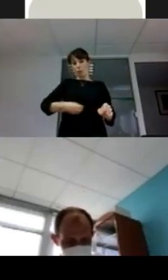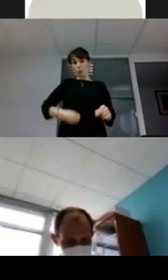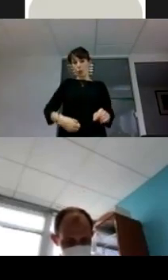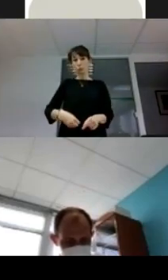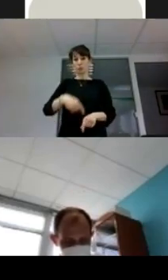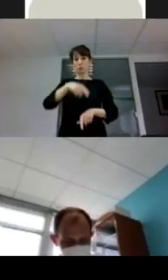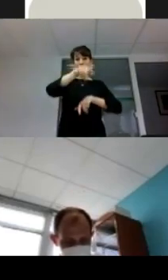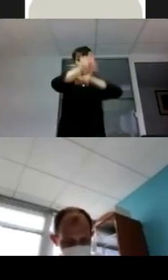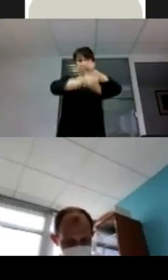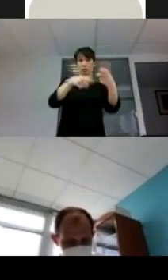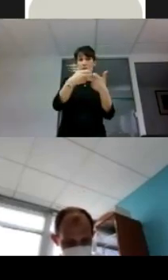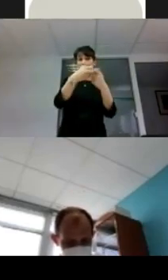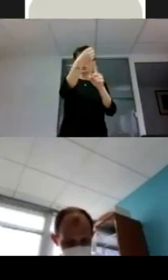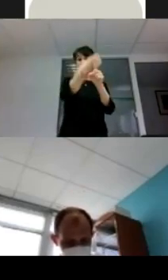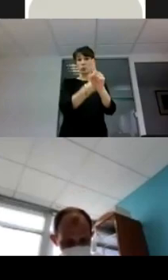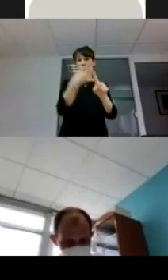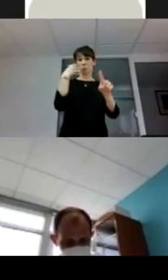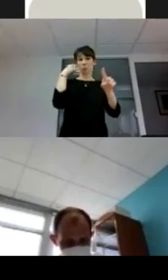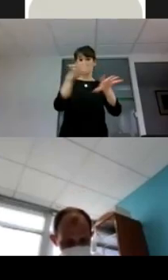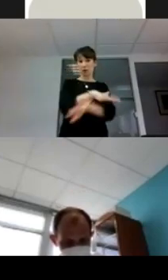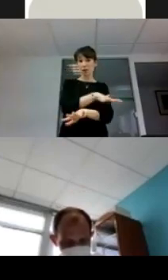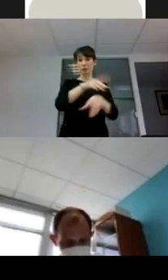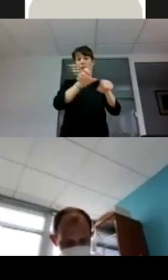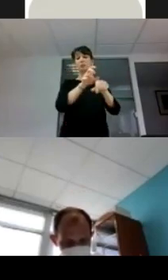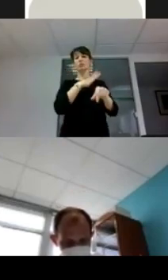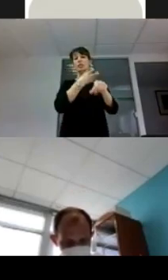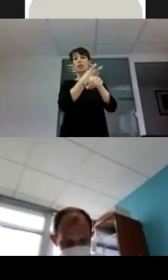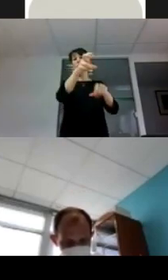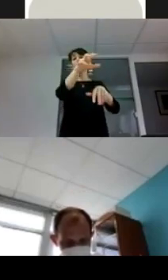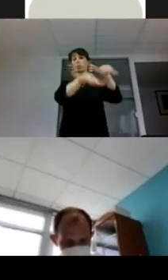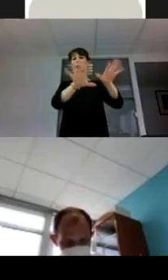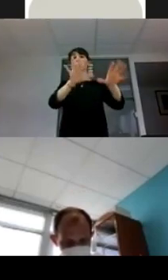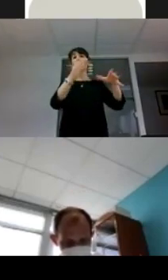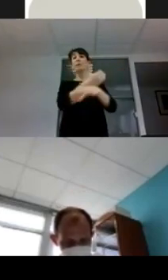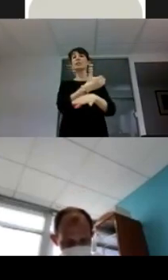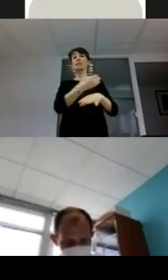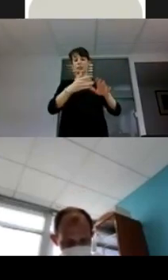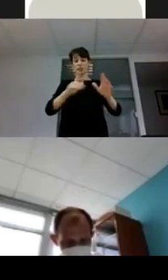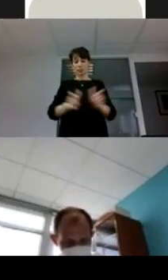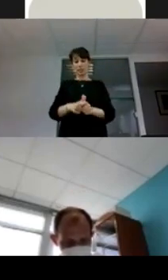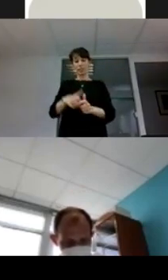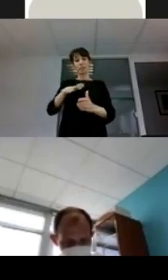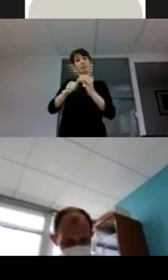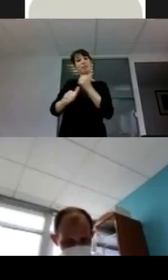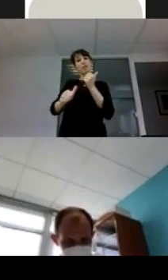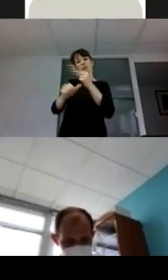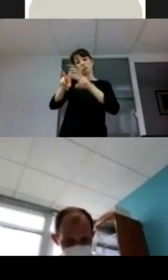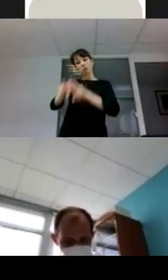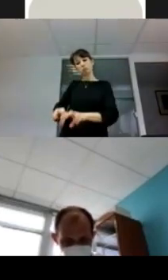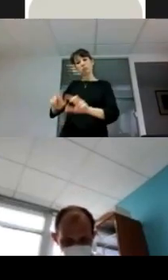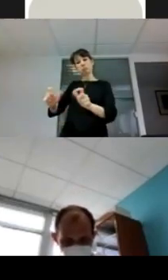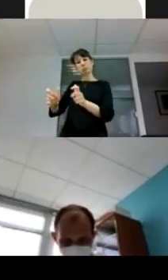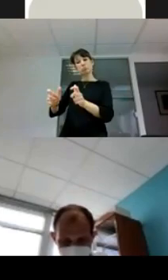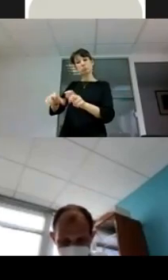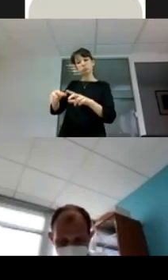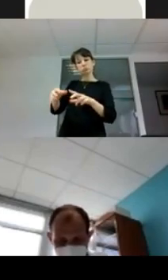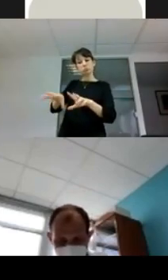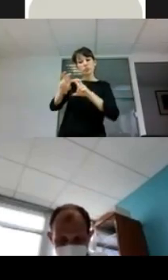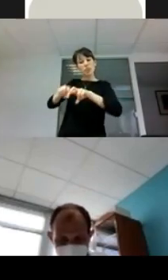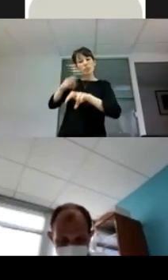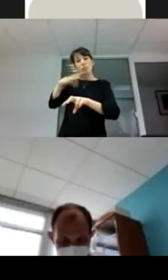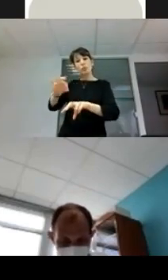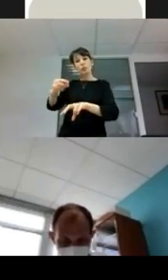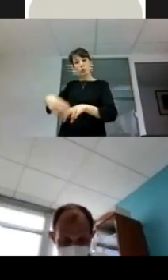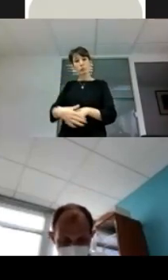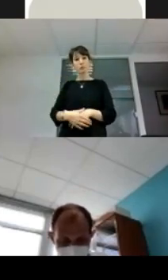25 aura dans sa vie un cancer du côlon. Ces personnes qui sont asymptomatiques avec un risque moyen font le dépistage par recherche de saignements occultes